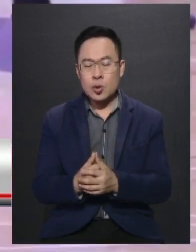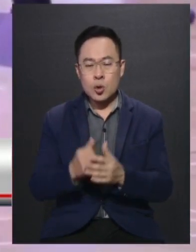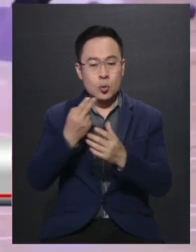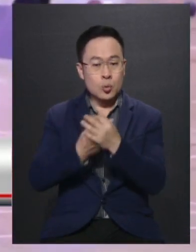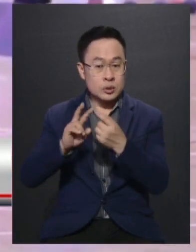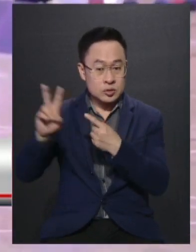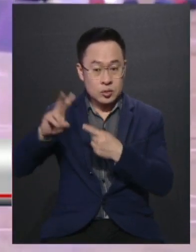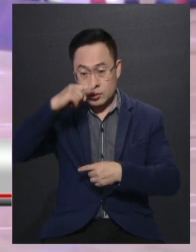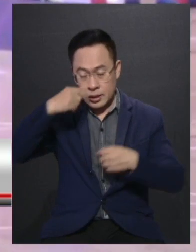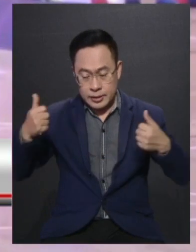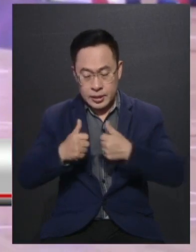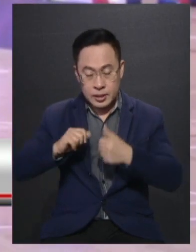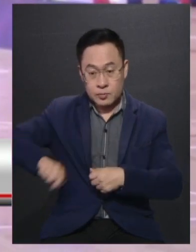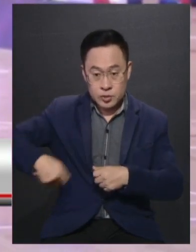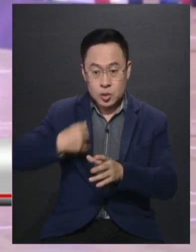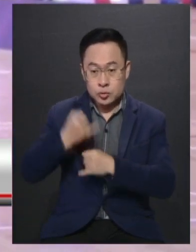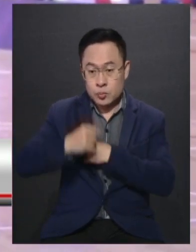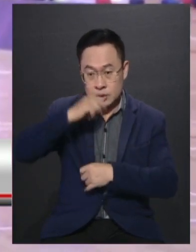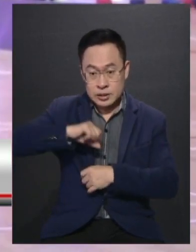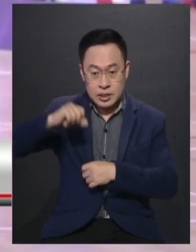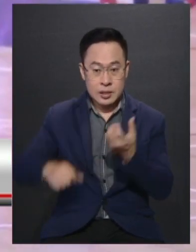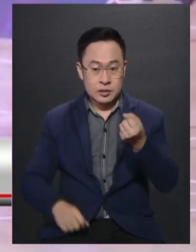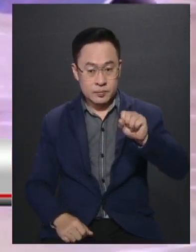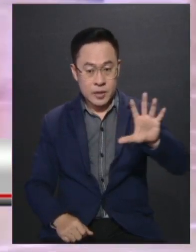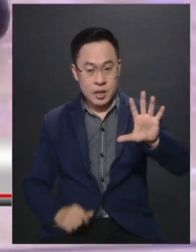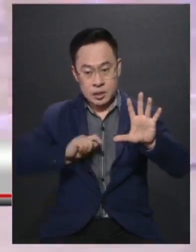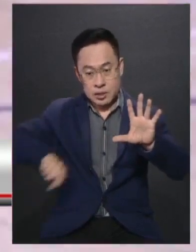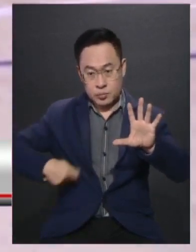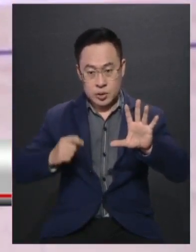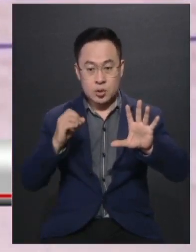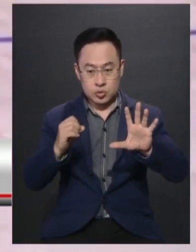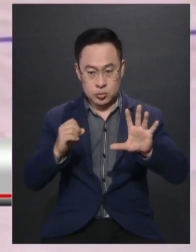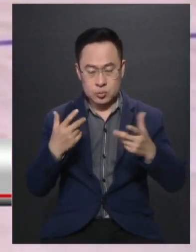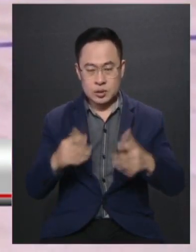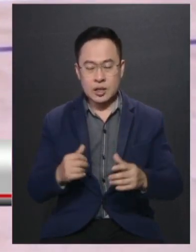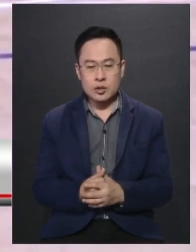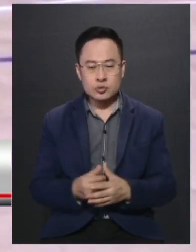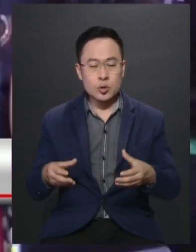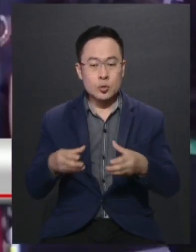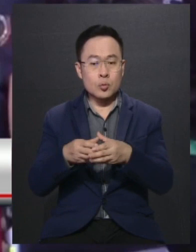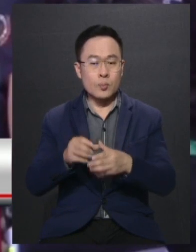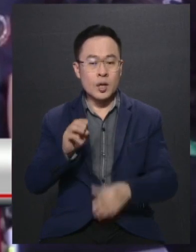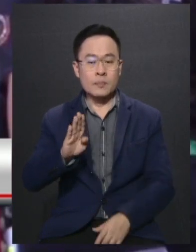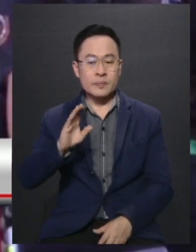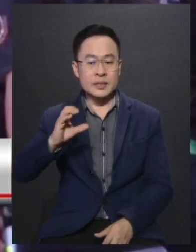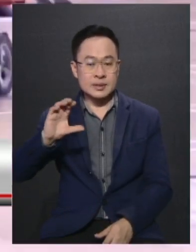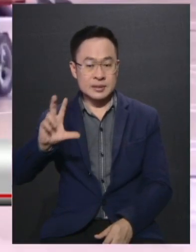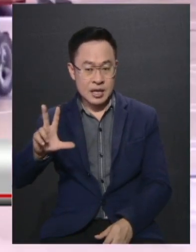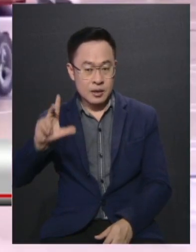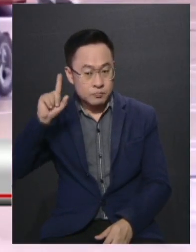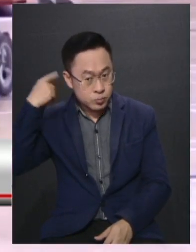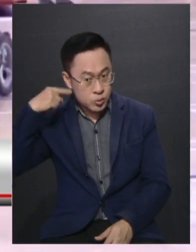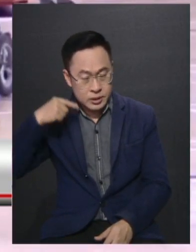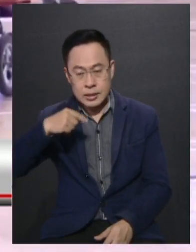15-0ส่วนการแข่งขันประเภทบุคคล BC 3หญิงนะคะเป็นการพบกันเองของนักกีฬาไทยซึ่งผลปรากฏว่าลดาม